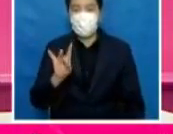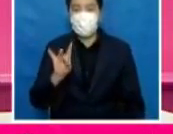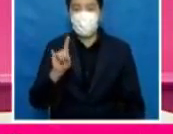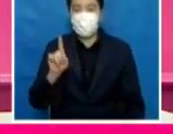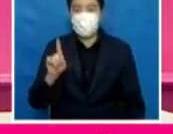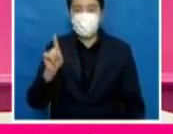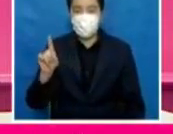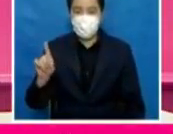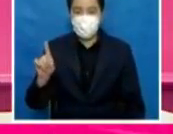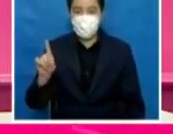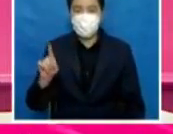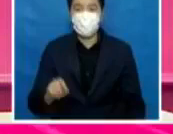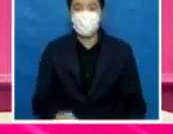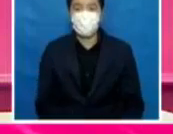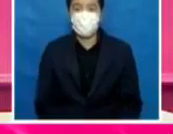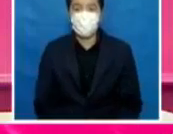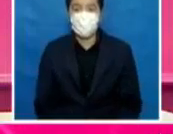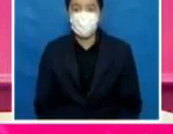3299811